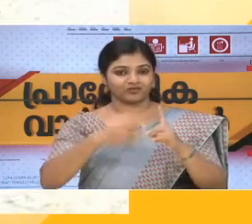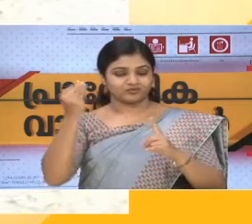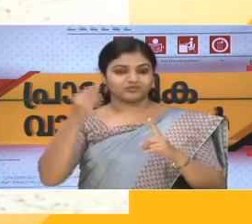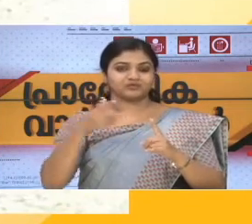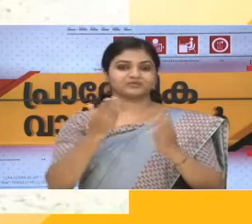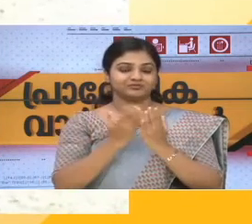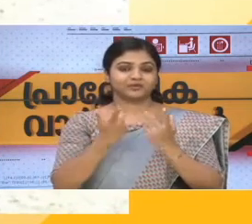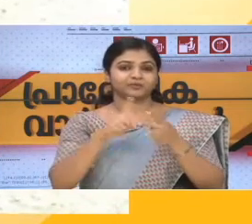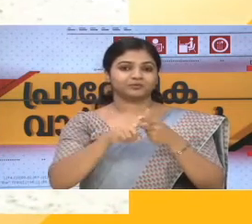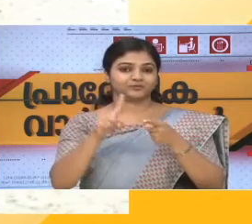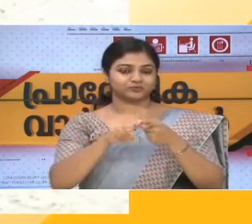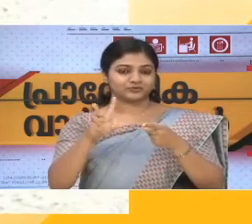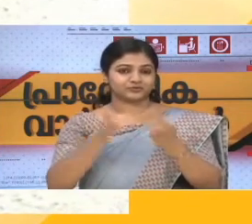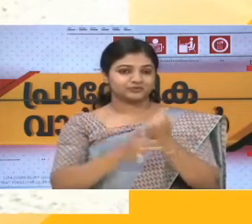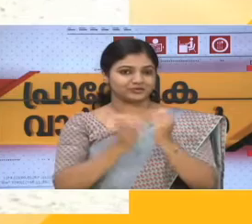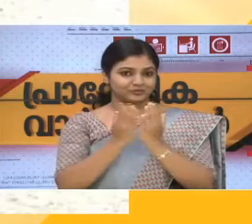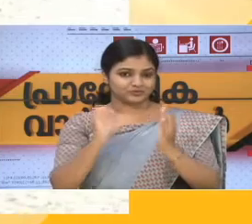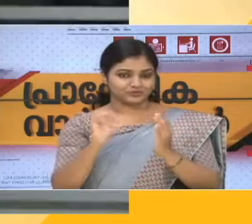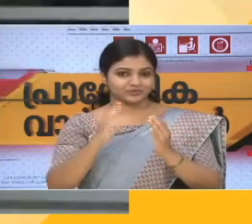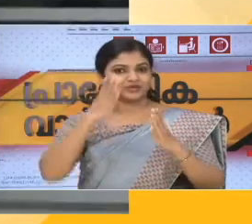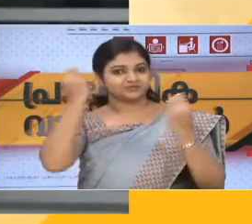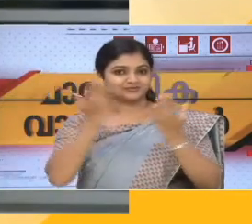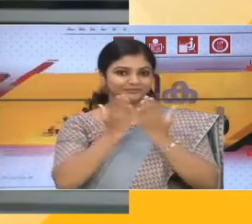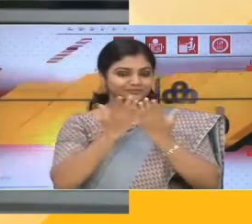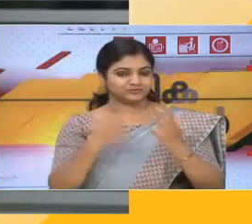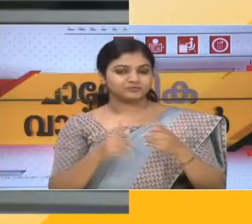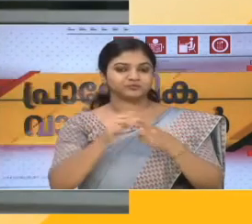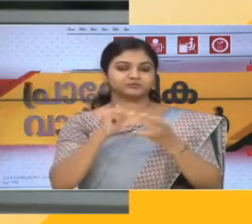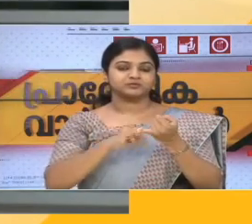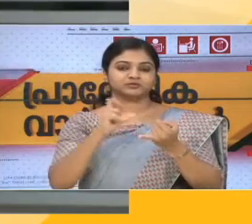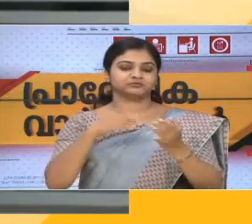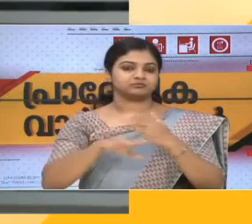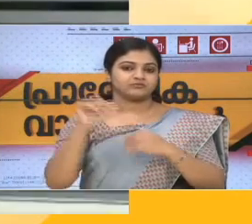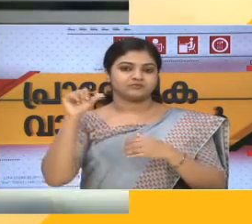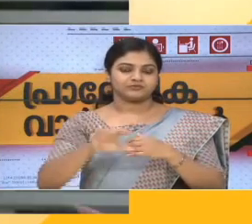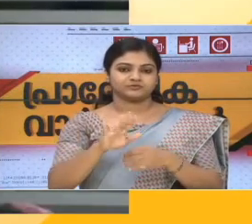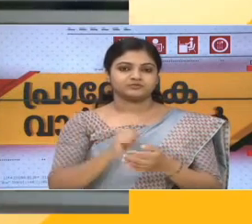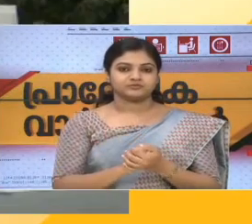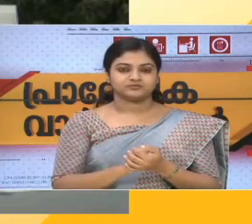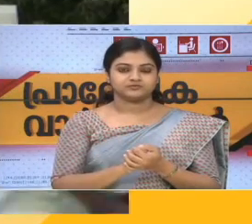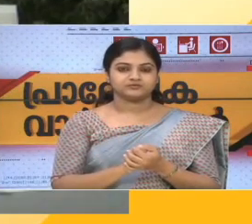ஜில்ல நார்ச்சின் தி tamanம் பரிச்சாஹிய smokُ சரி definir.